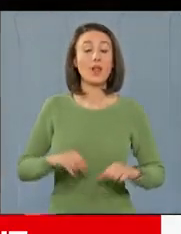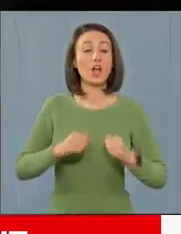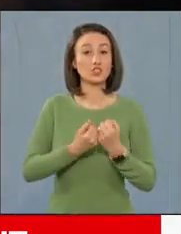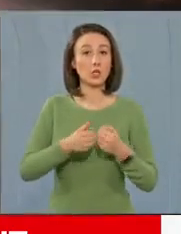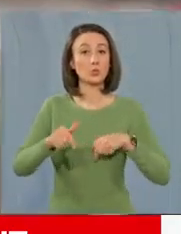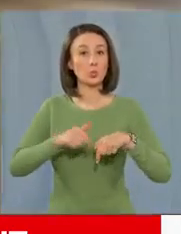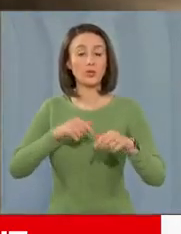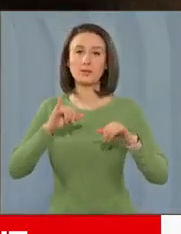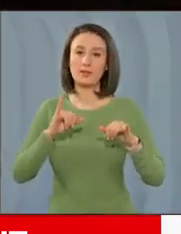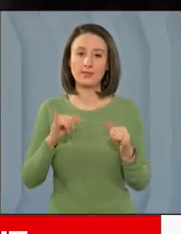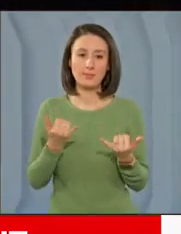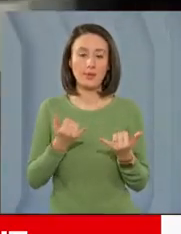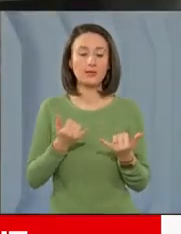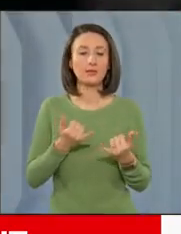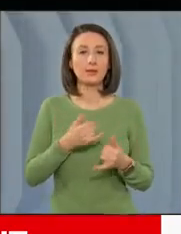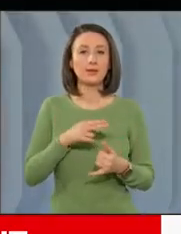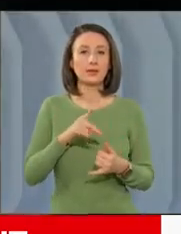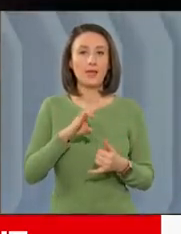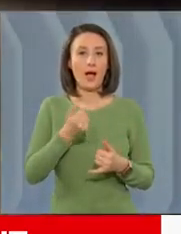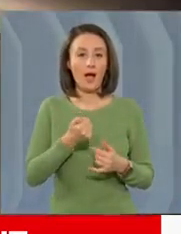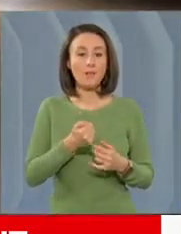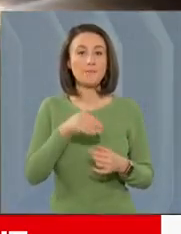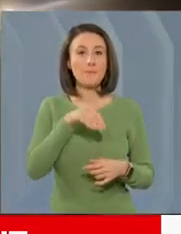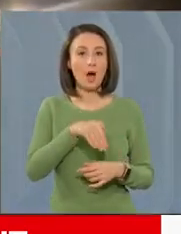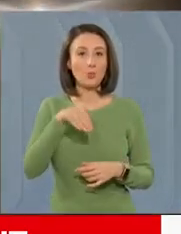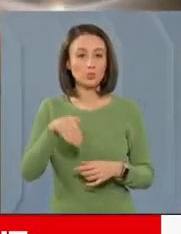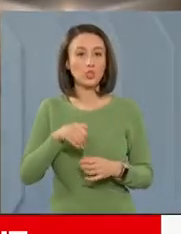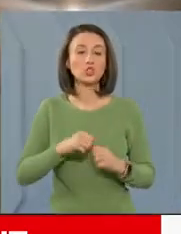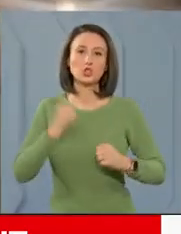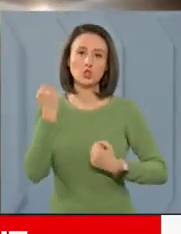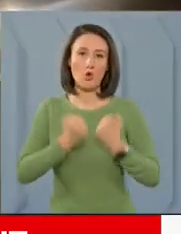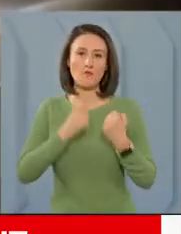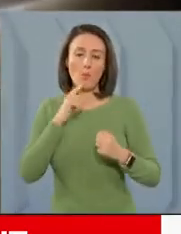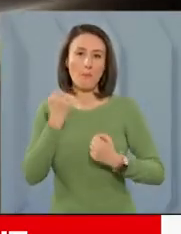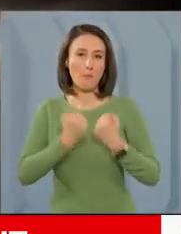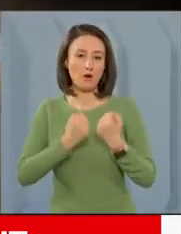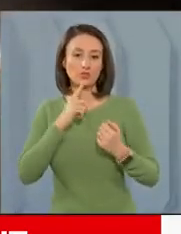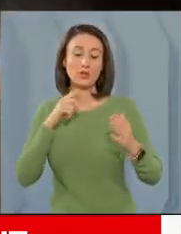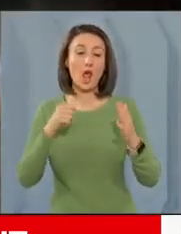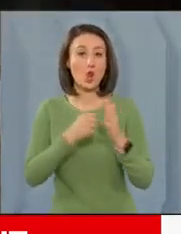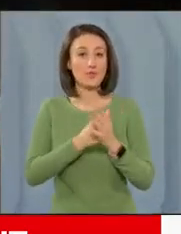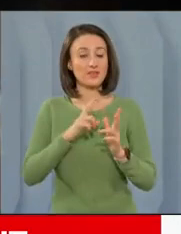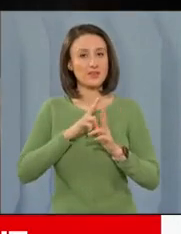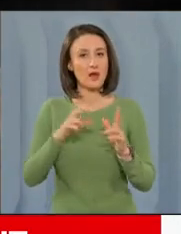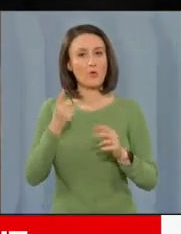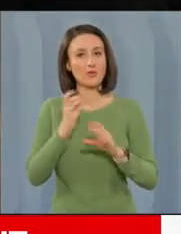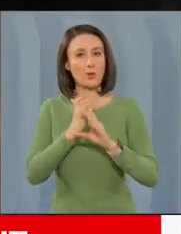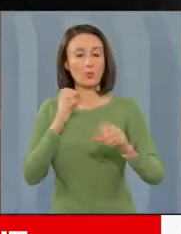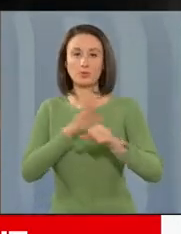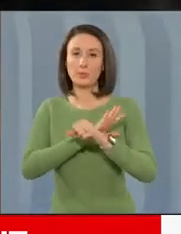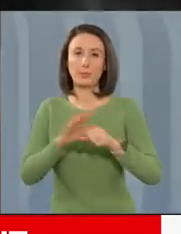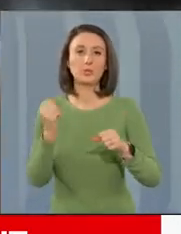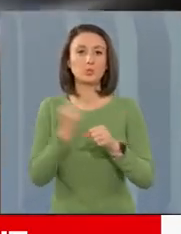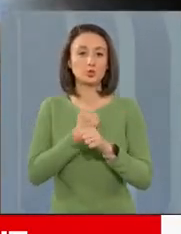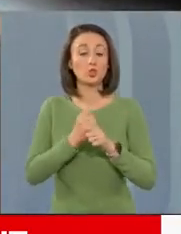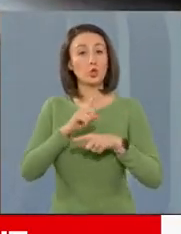Accidentul rutier s-a produs în localitatea Hideaga din județul Maramureș. Șoferul autoturismului s-a izbit violent de un autobuz plin cu